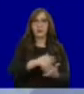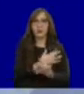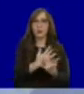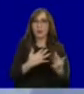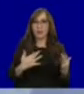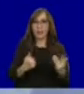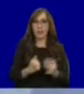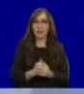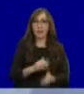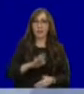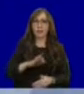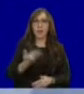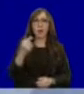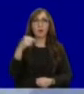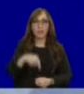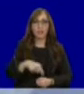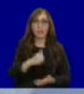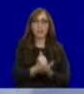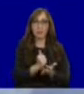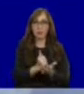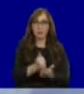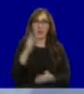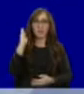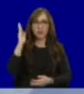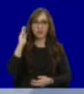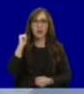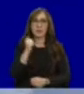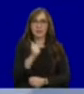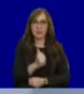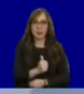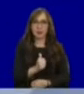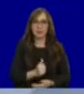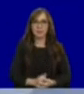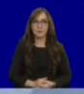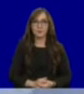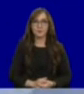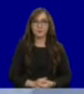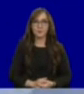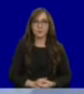tahun ini sudah sebenarnya boleh dilakukan tatap muka. Berikut.